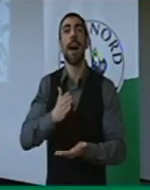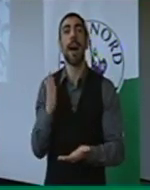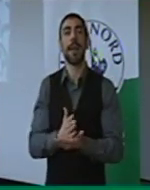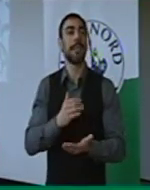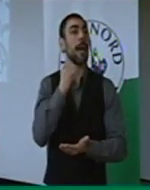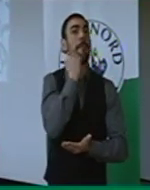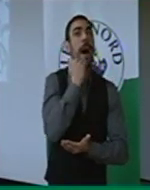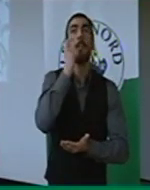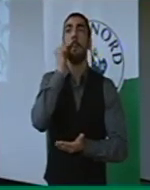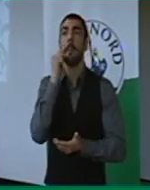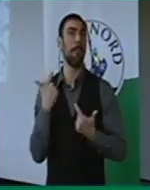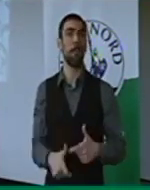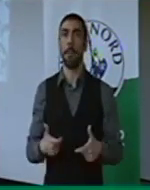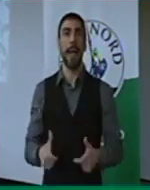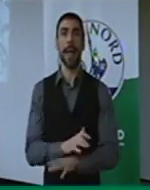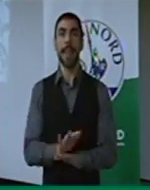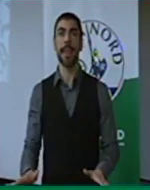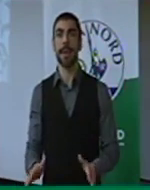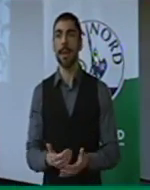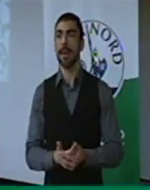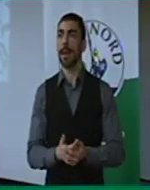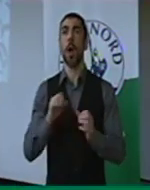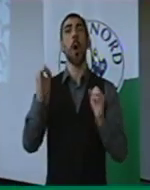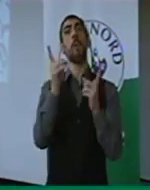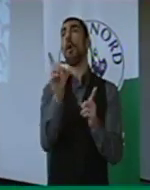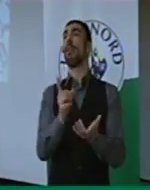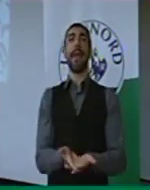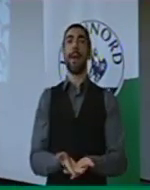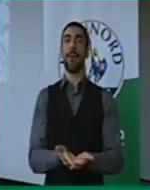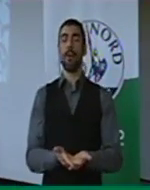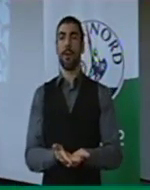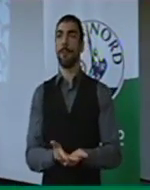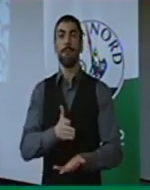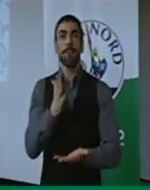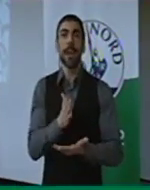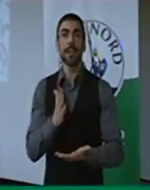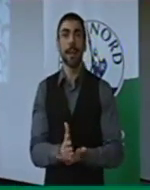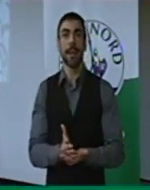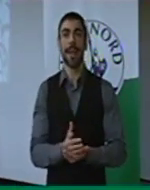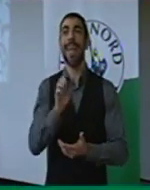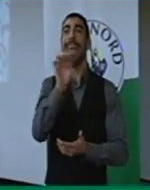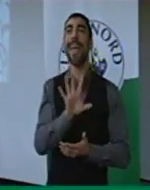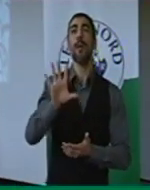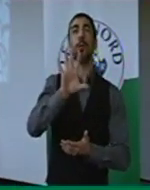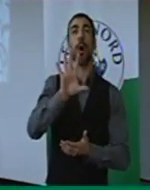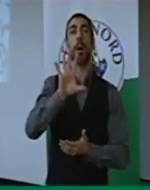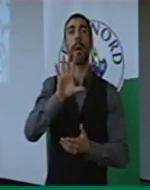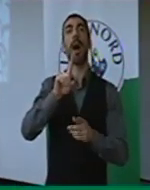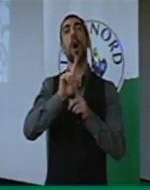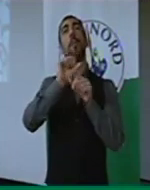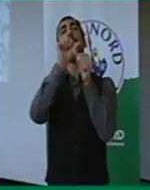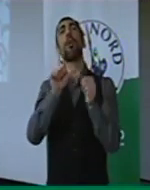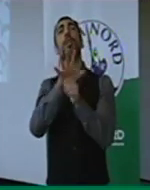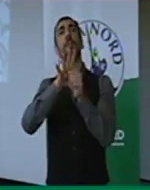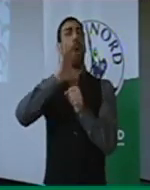mamma e il costo papa che palle non è moderno basta l'europa un altro modello di